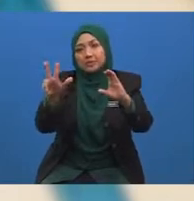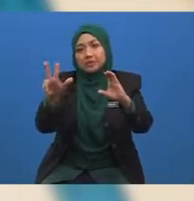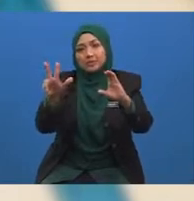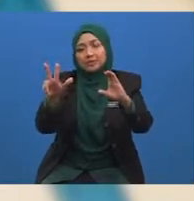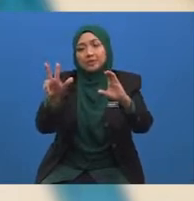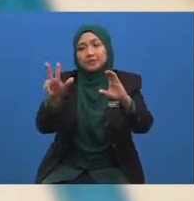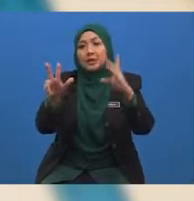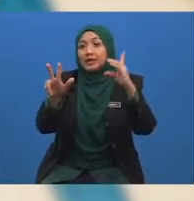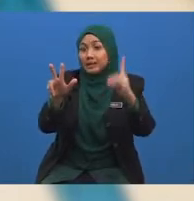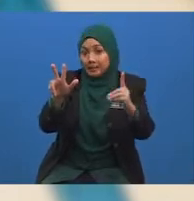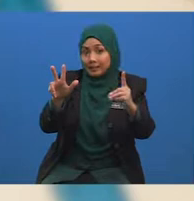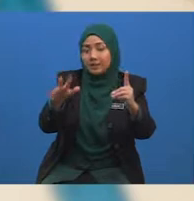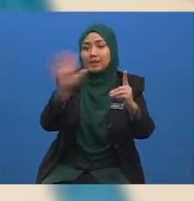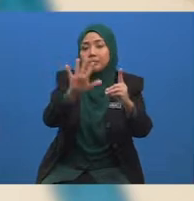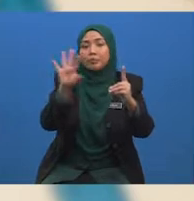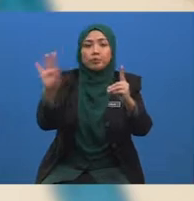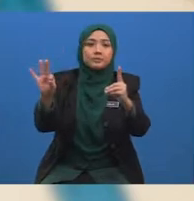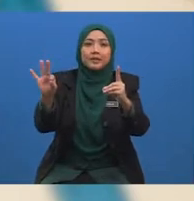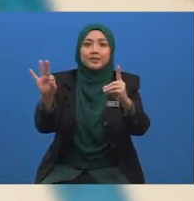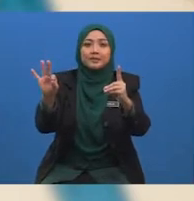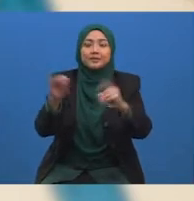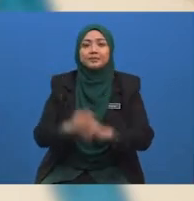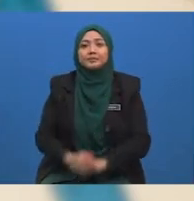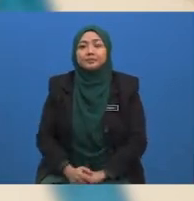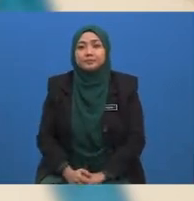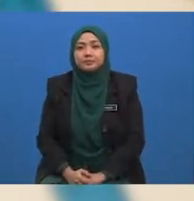43, D 59.